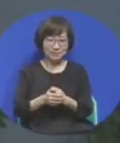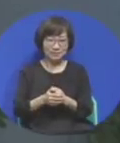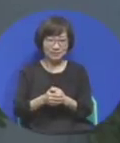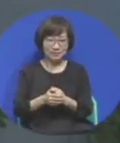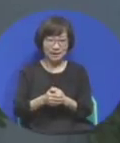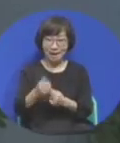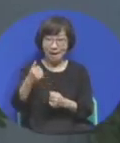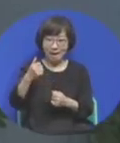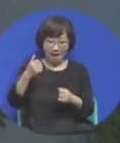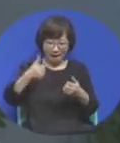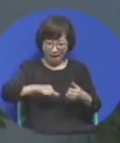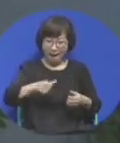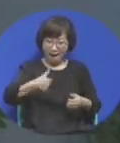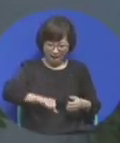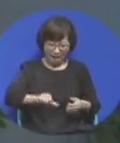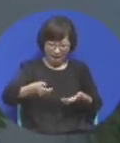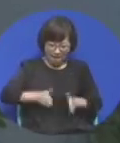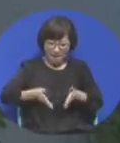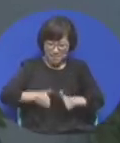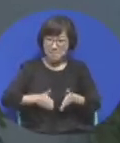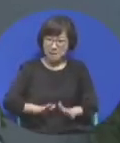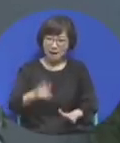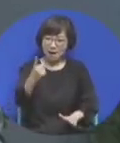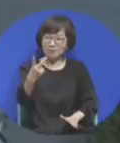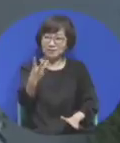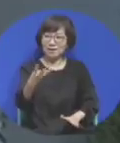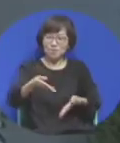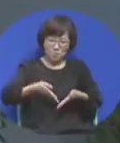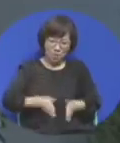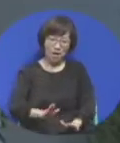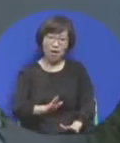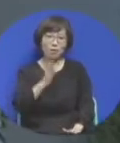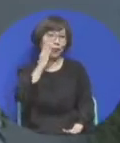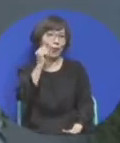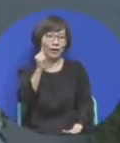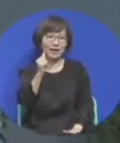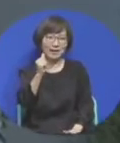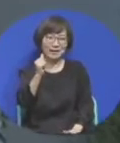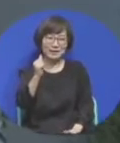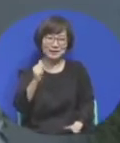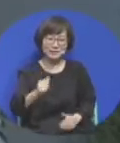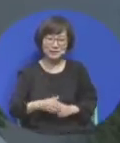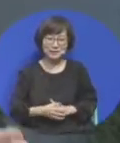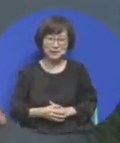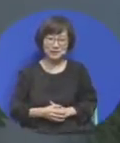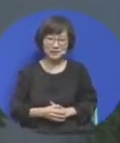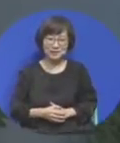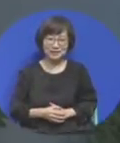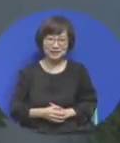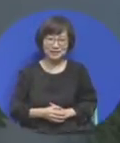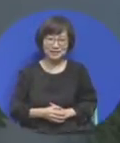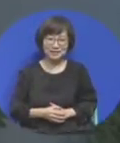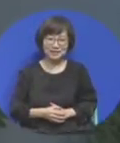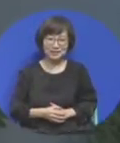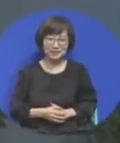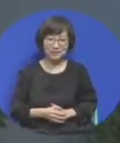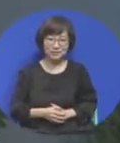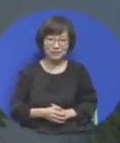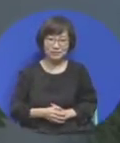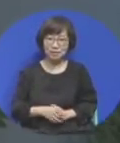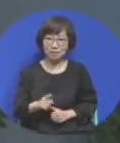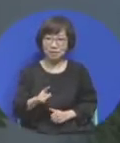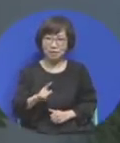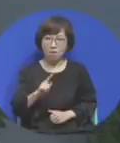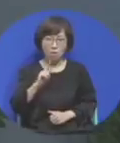별나요. 다라 세 명 났어요, 그죠? And we see that even her children are very, very rambunctious. They're three sons. 그런데 이번에 괜히 그 어린데 시험